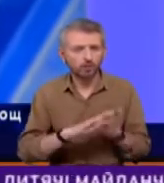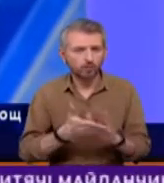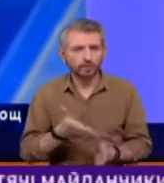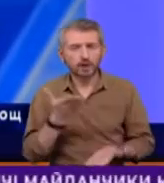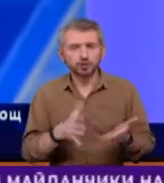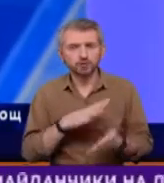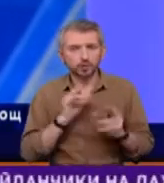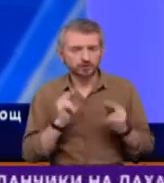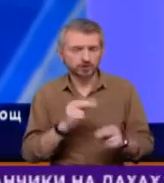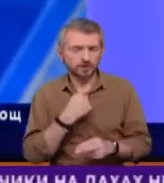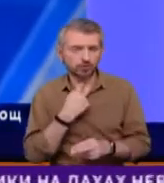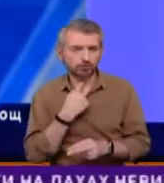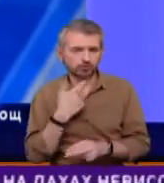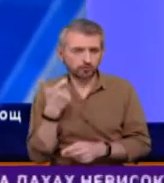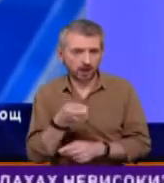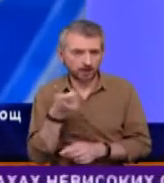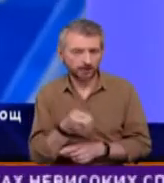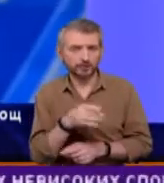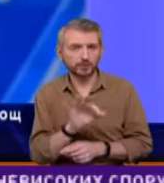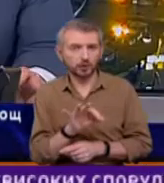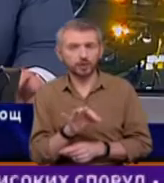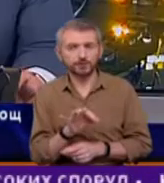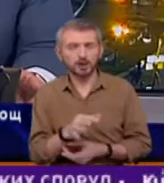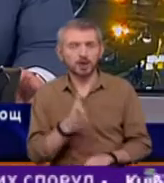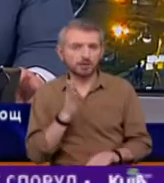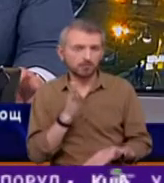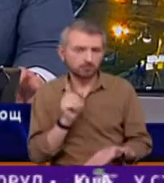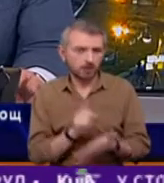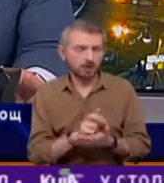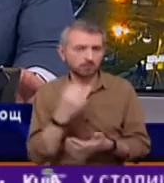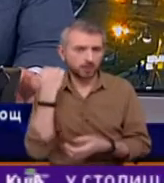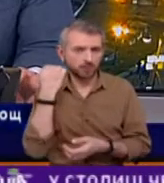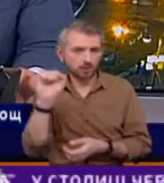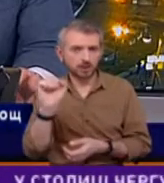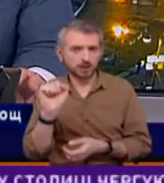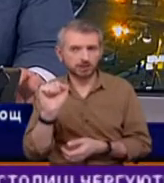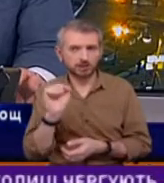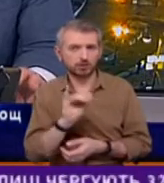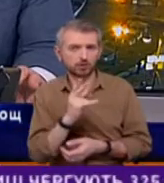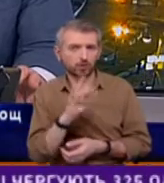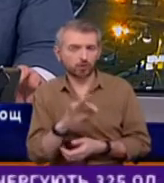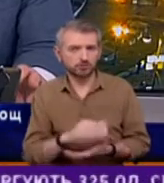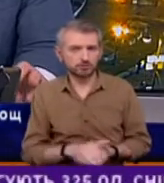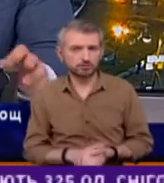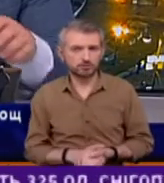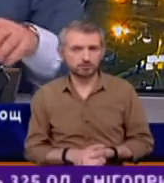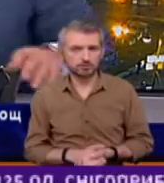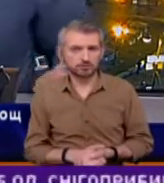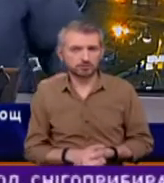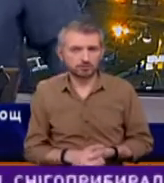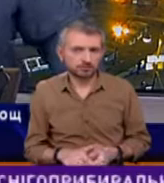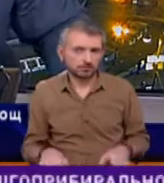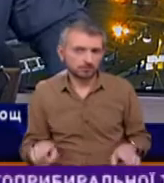б чесне голосування, то мала б перемогти Юко.